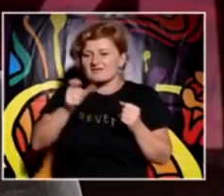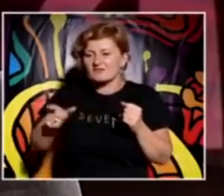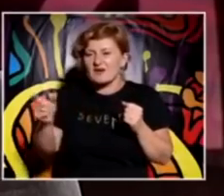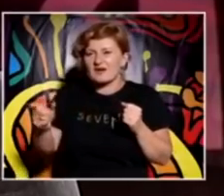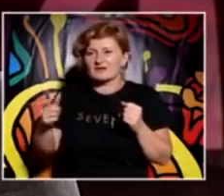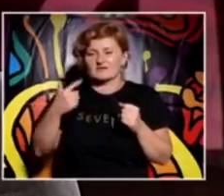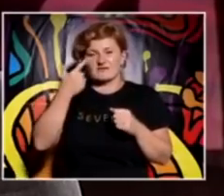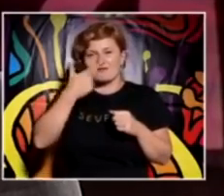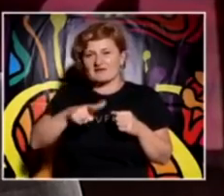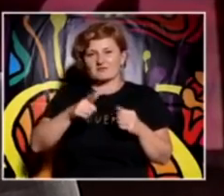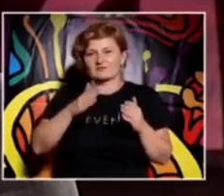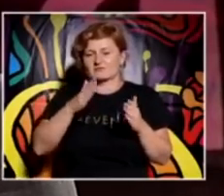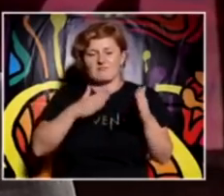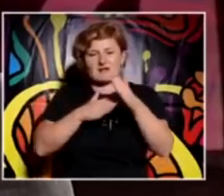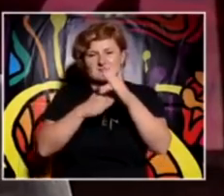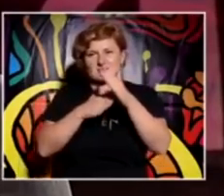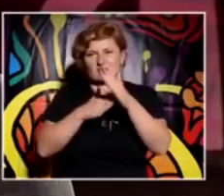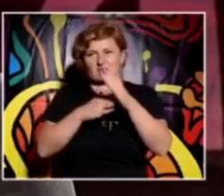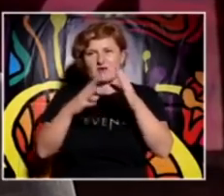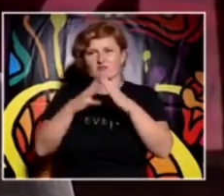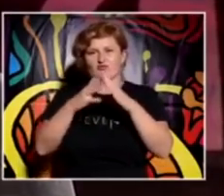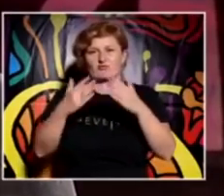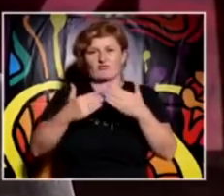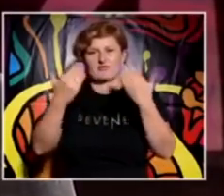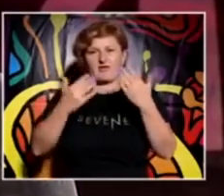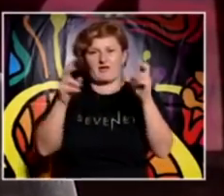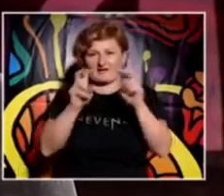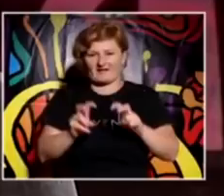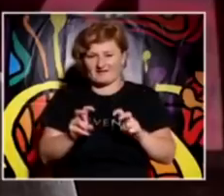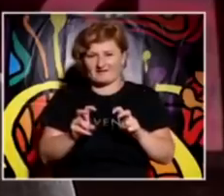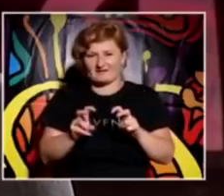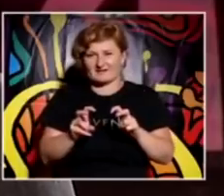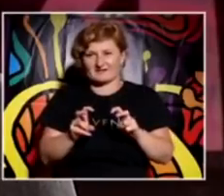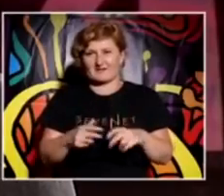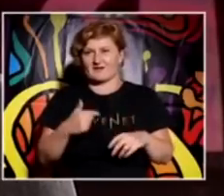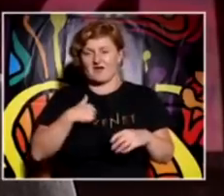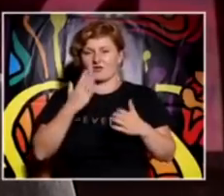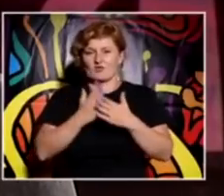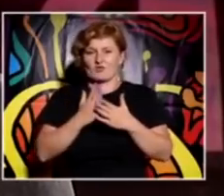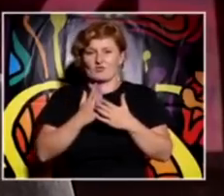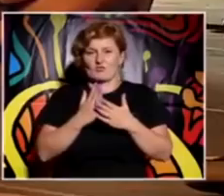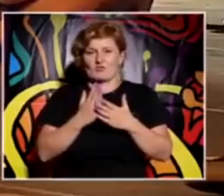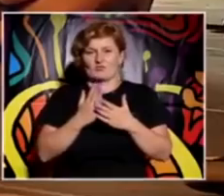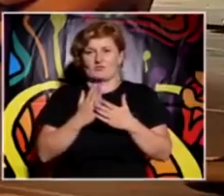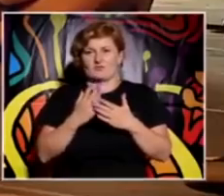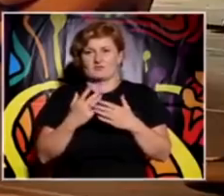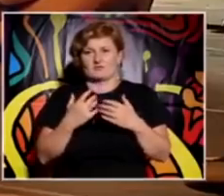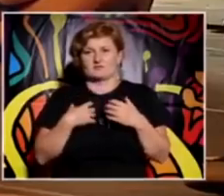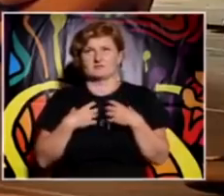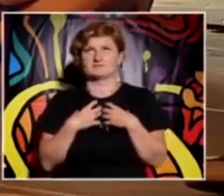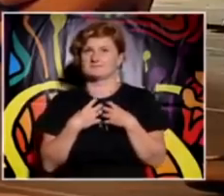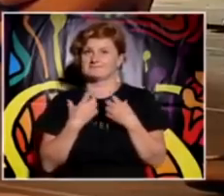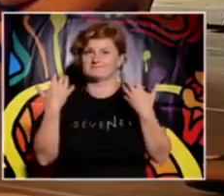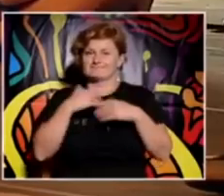wyindywidualizowany, to 2 tygodnie to jest takie maksimum. 10. dnia jest dzień kryzysowy totalny. Ja wtedy ubieram najgrubszą skórę na